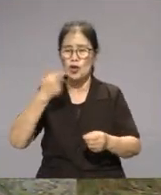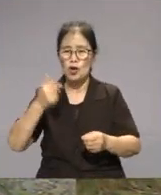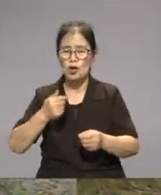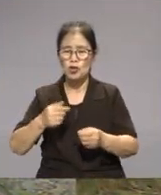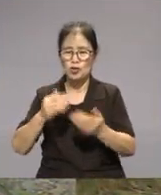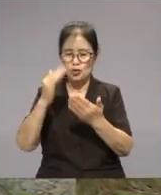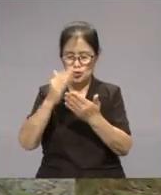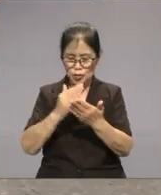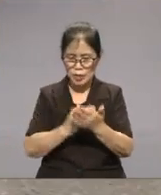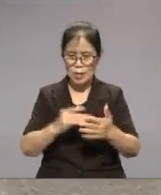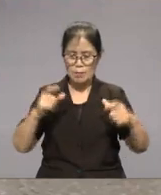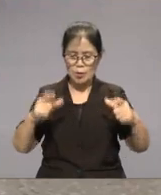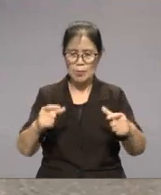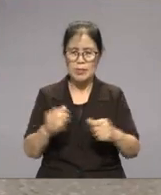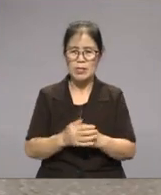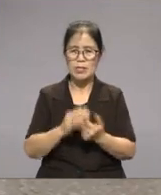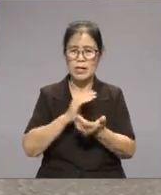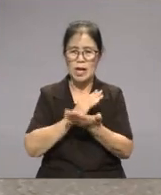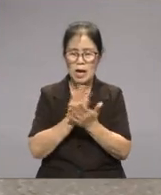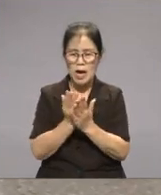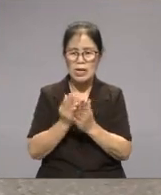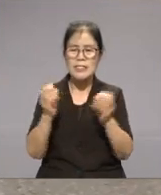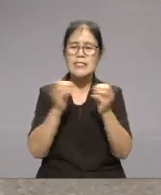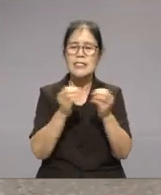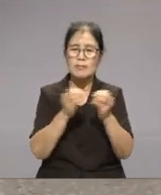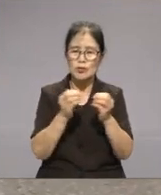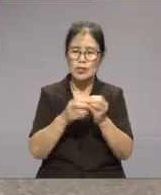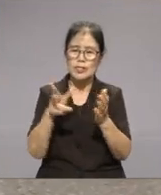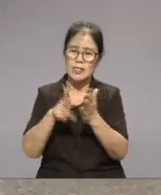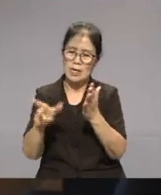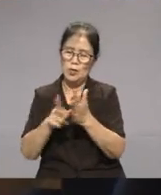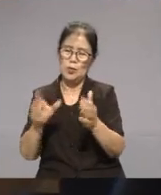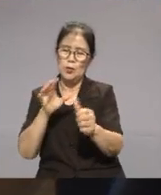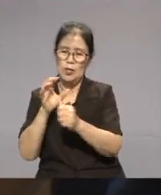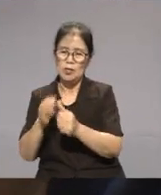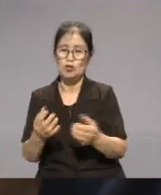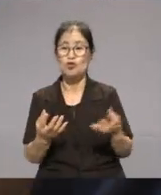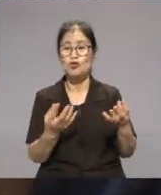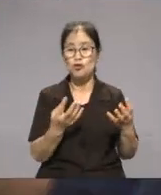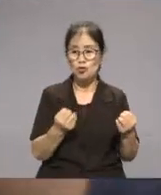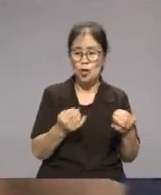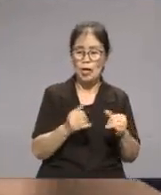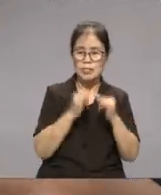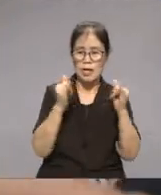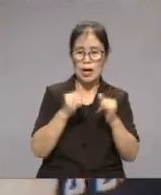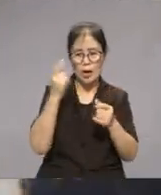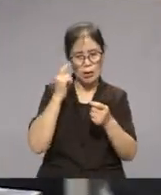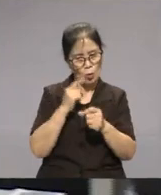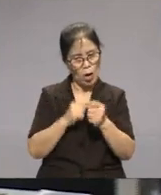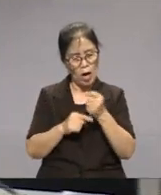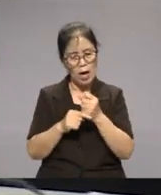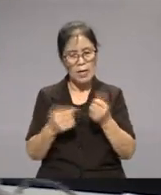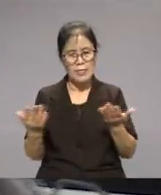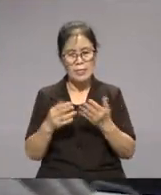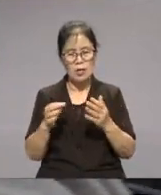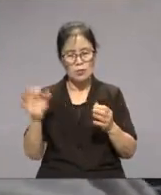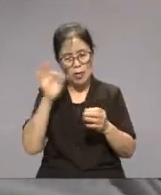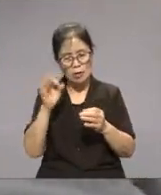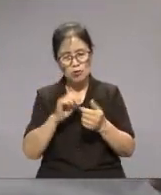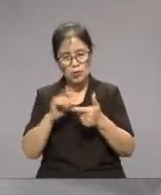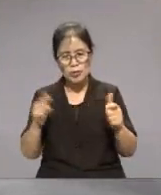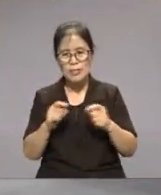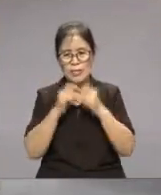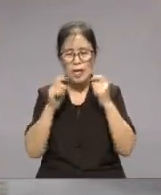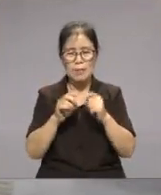출제 범위를 바탕으로 다양한 소재의 지문과 자료를 활용하고 수학과 사회과학 탐구 직업 탐구 영역 등은